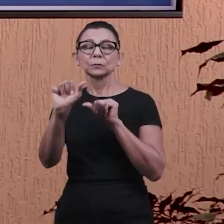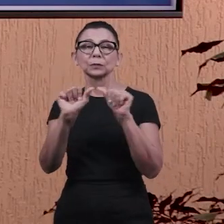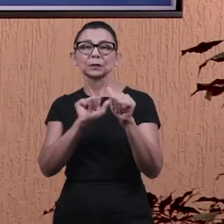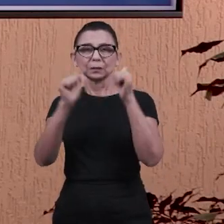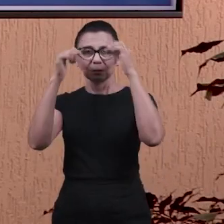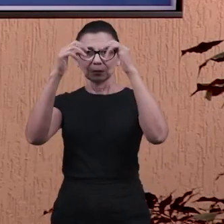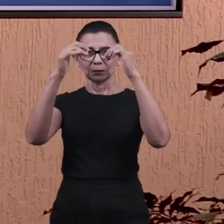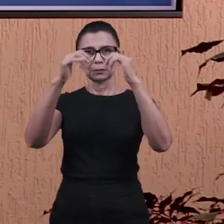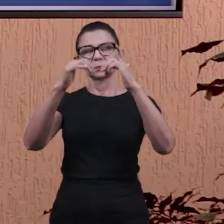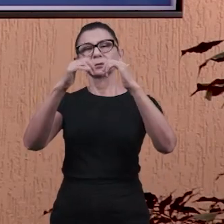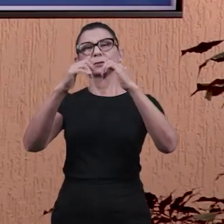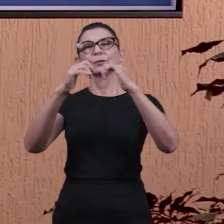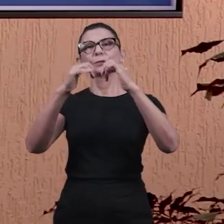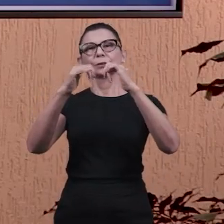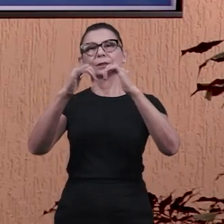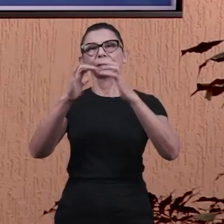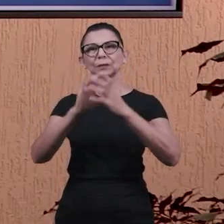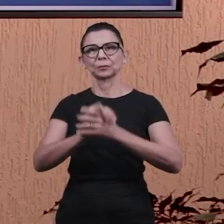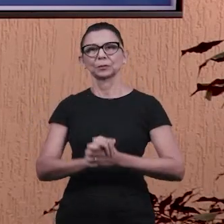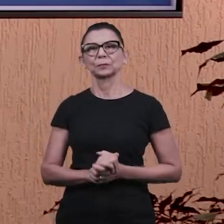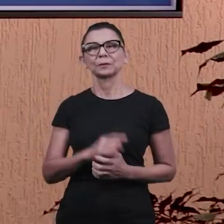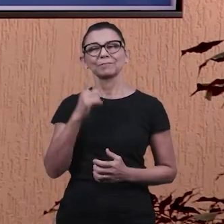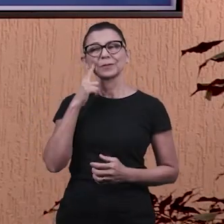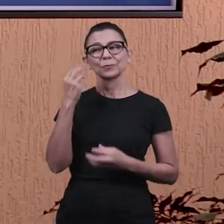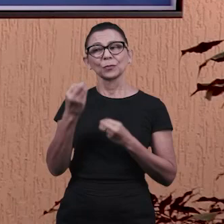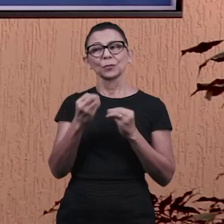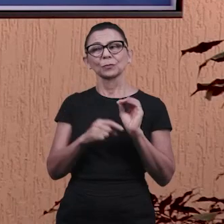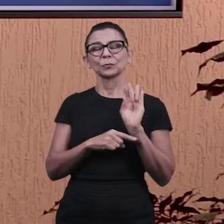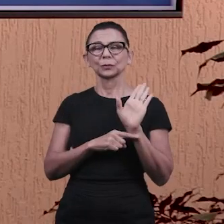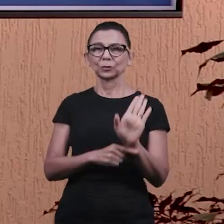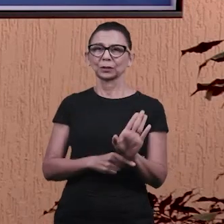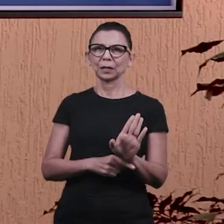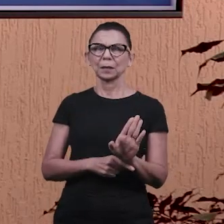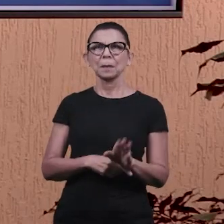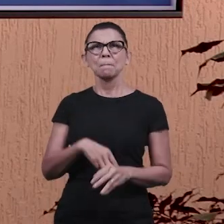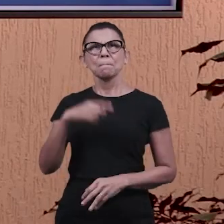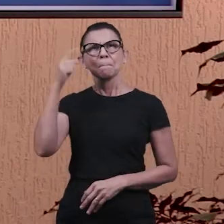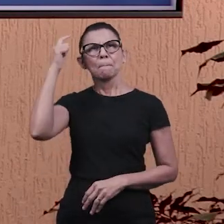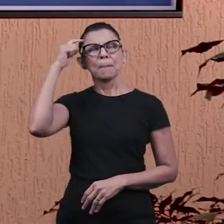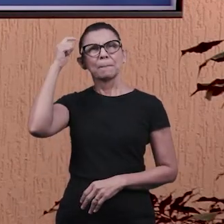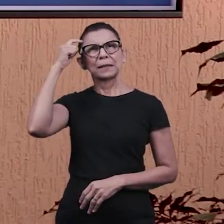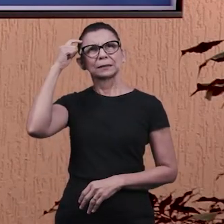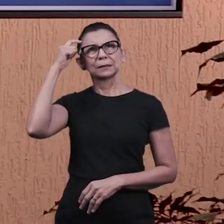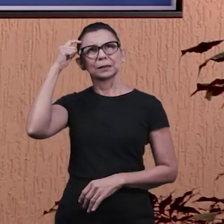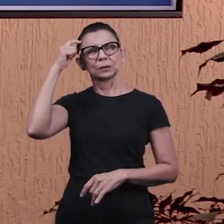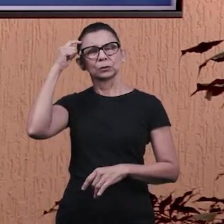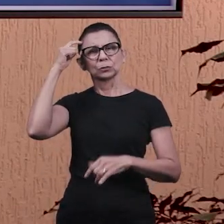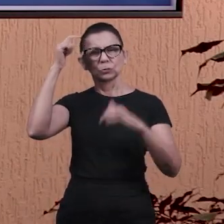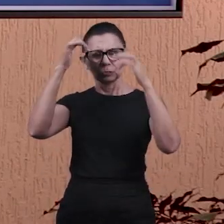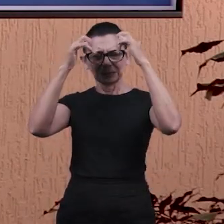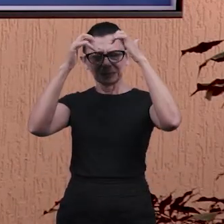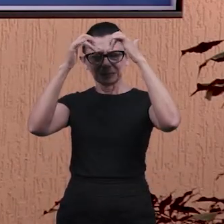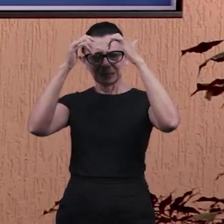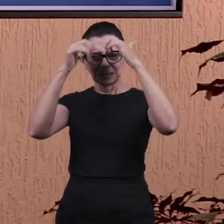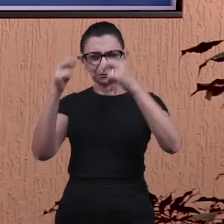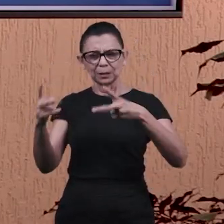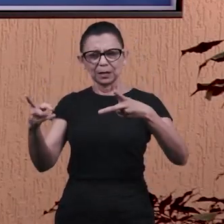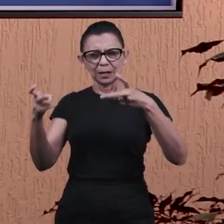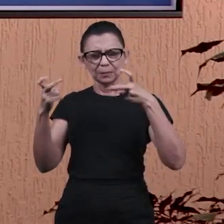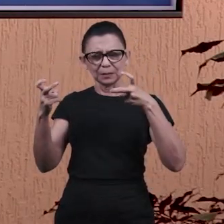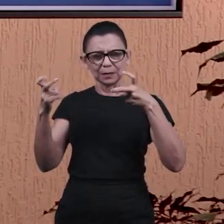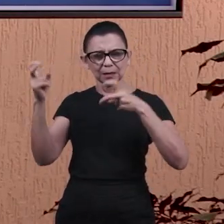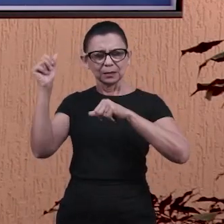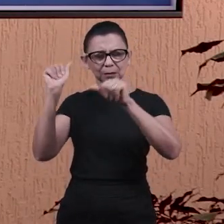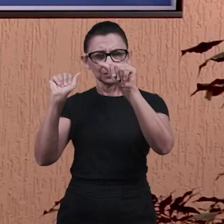Donc, cela va modifier ce que nous allons faire pour l'aider. Mais en pensant seulement dans le processus d'audition, qu'est-ce que nous pouvons